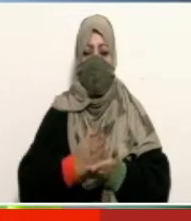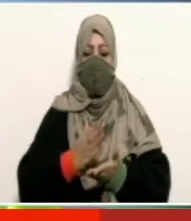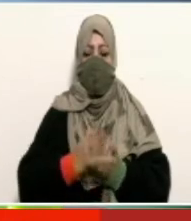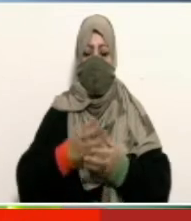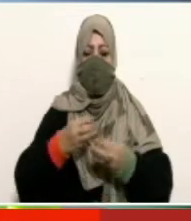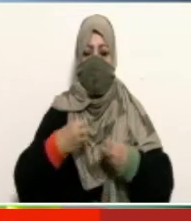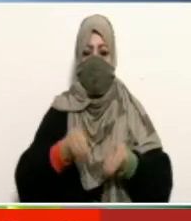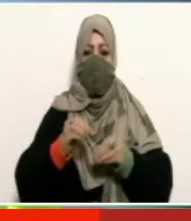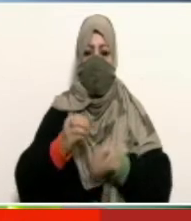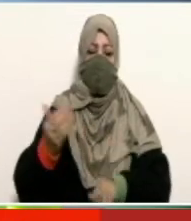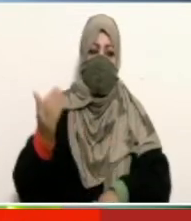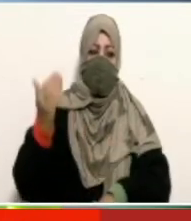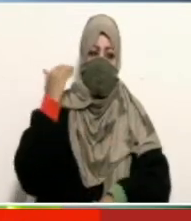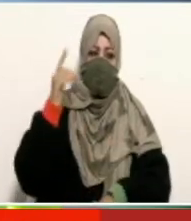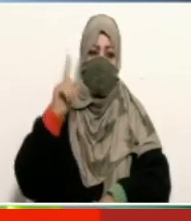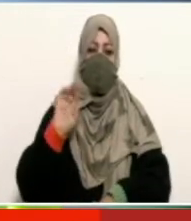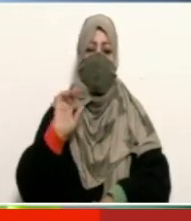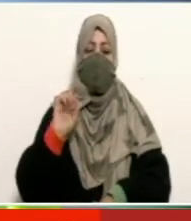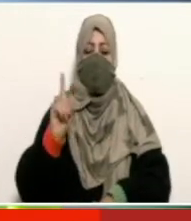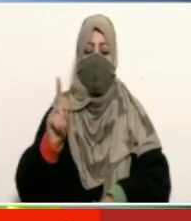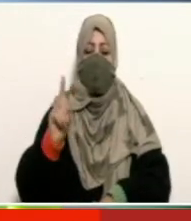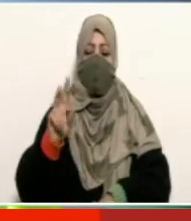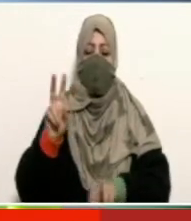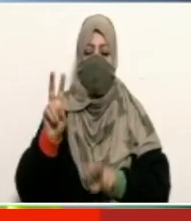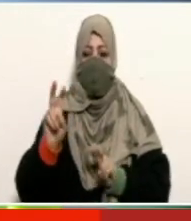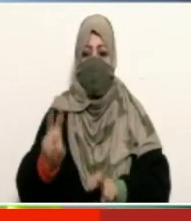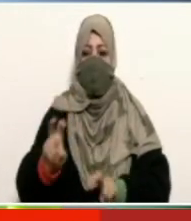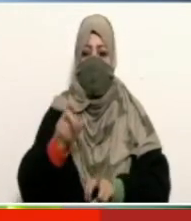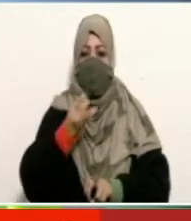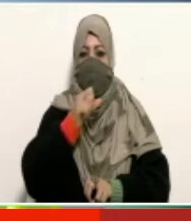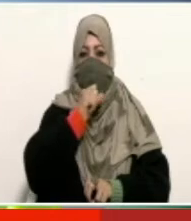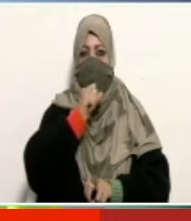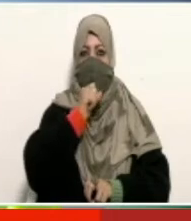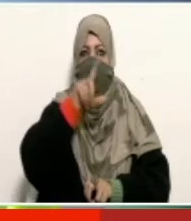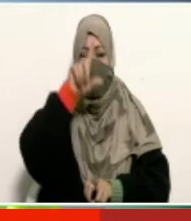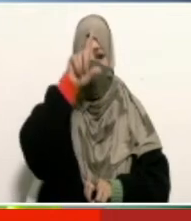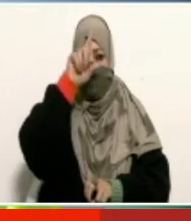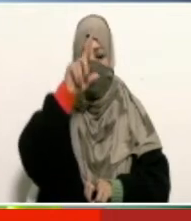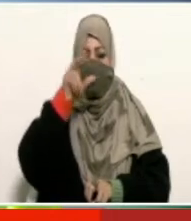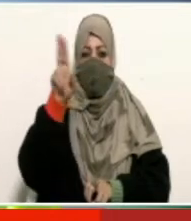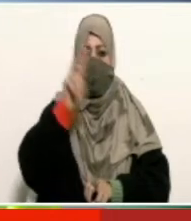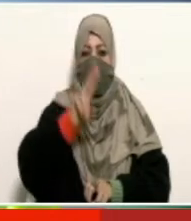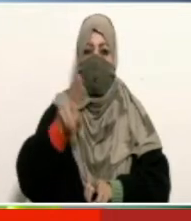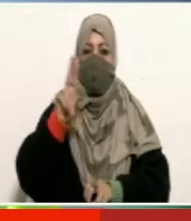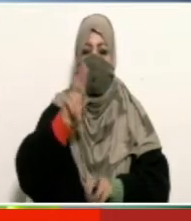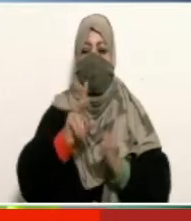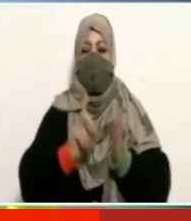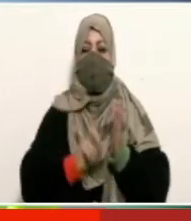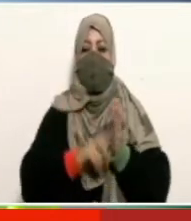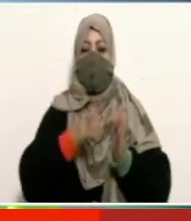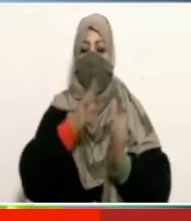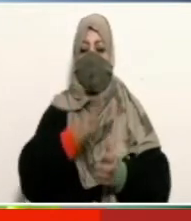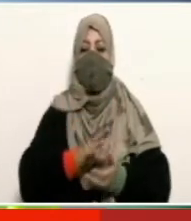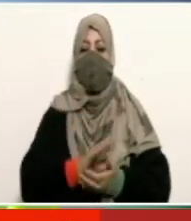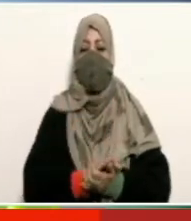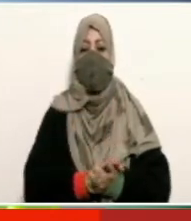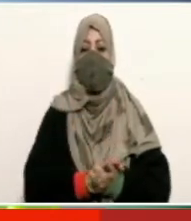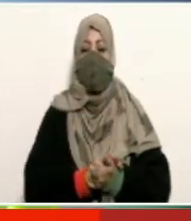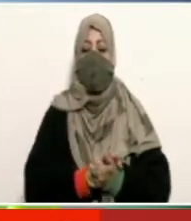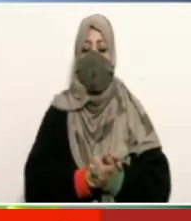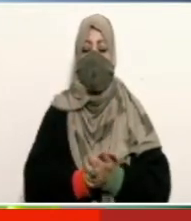لي نفسك على قدرتك يا شيخ بارك الله فيك. نعم، يعني أنت سؤالك على أنه بعض الأشخاص يريد بيع هذه